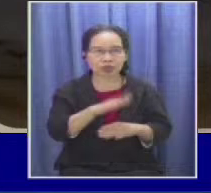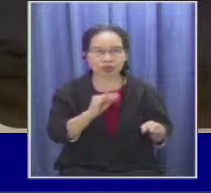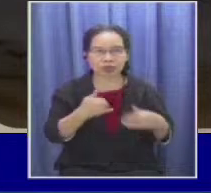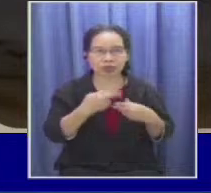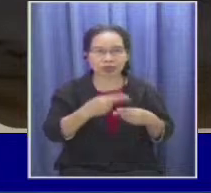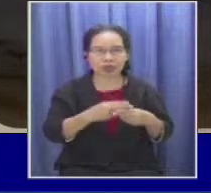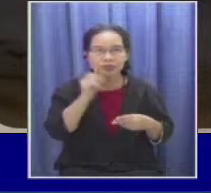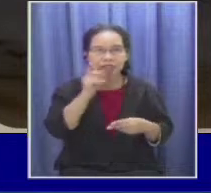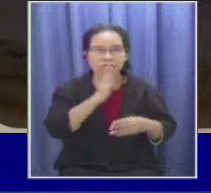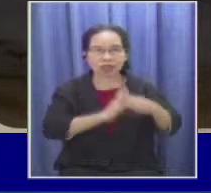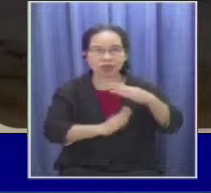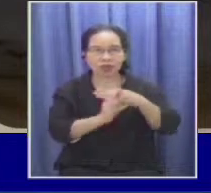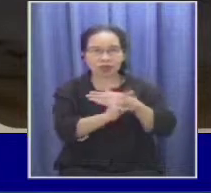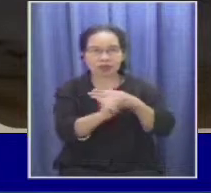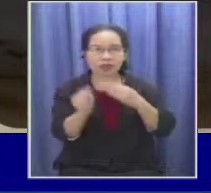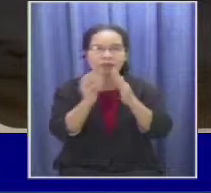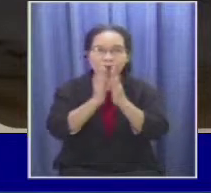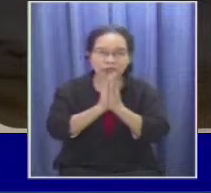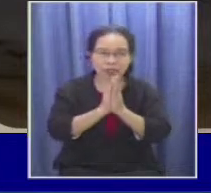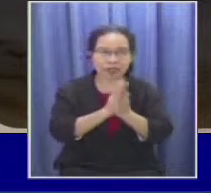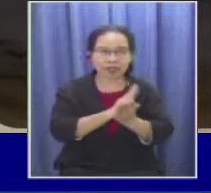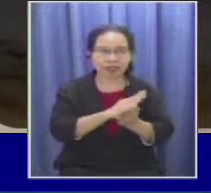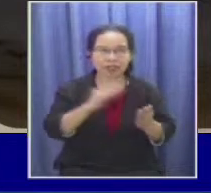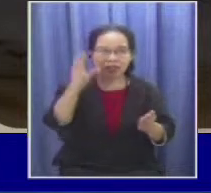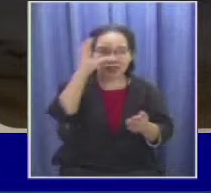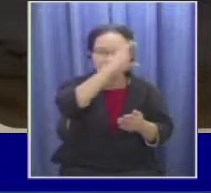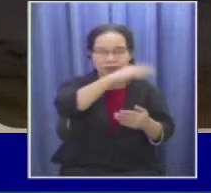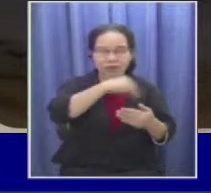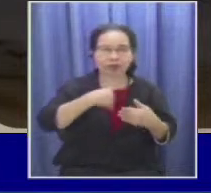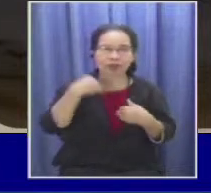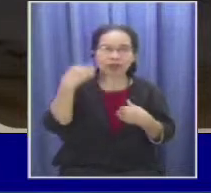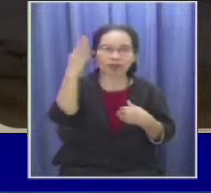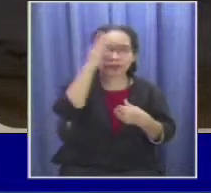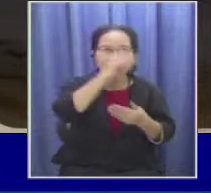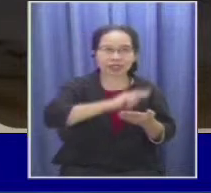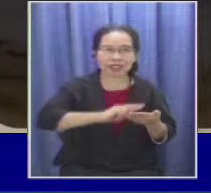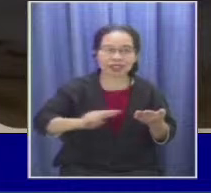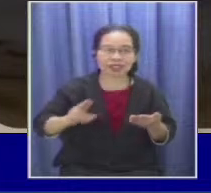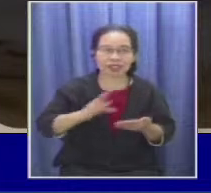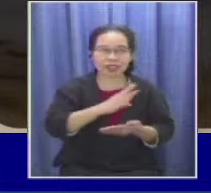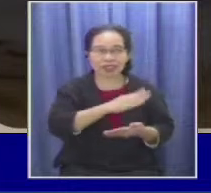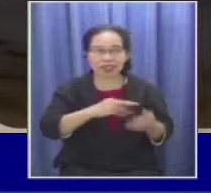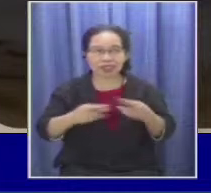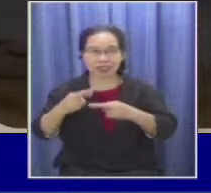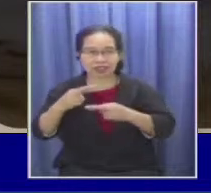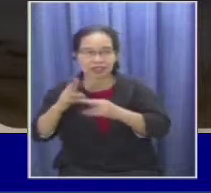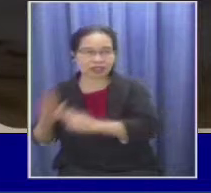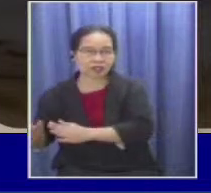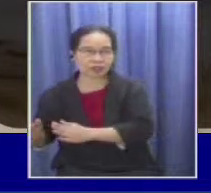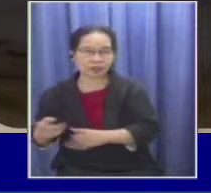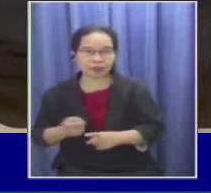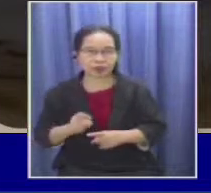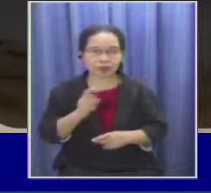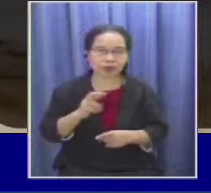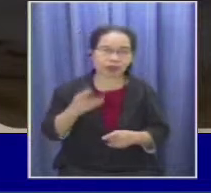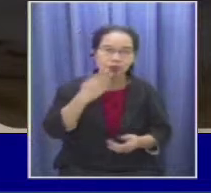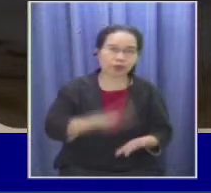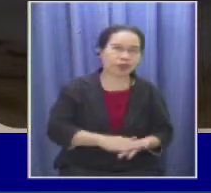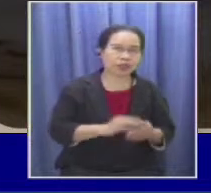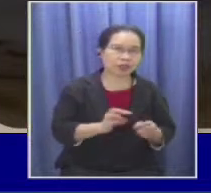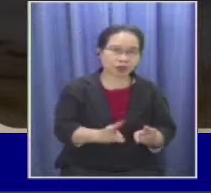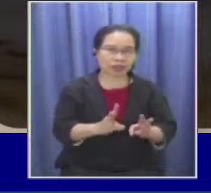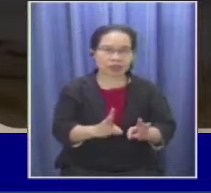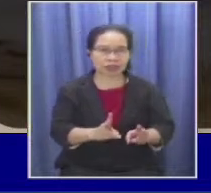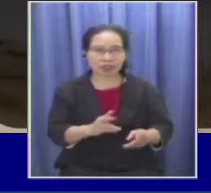wɔn ho ase na wɔbɔ mpae na wɔhwehwɛ manim na wɔsane free wɔn akwan mɔne